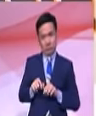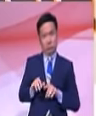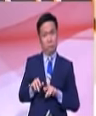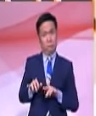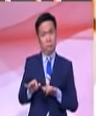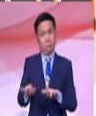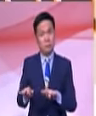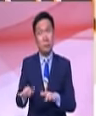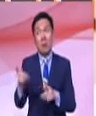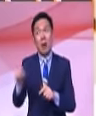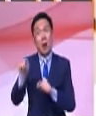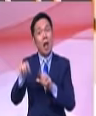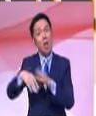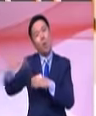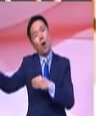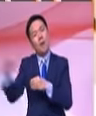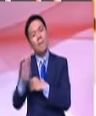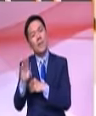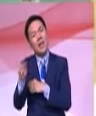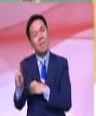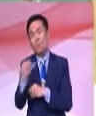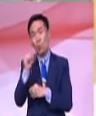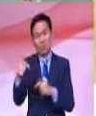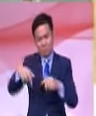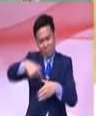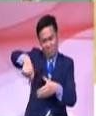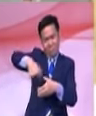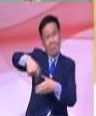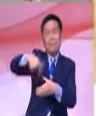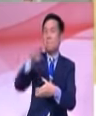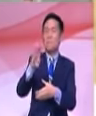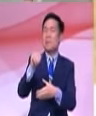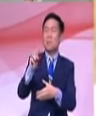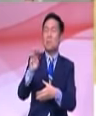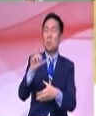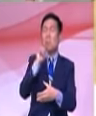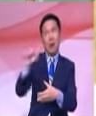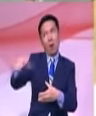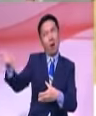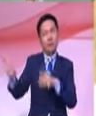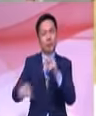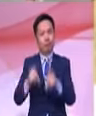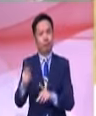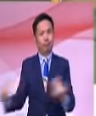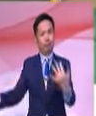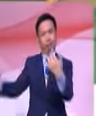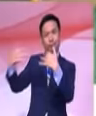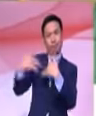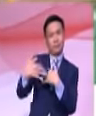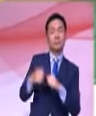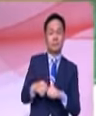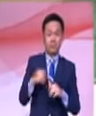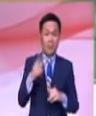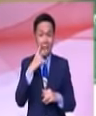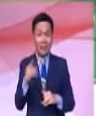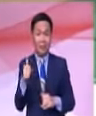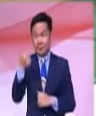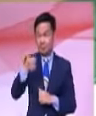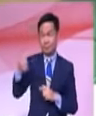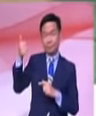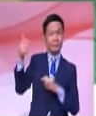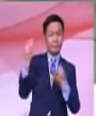daripada luar, bukan datang daripada dalam. Dalam perkembangan sama, Dato' Sri Rizal menyatakan pihaknya masih lagi